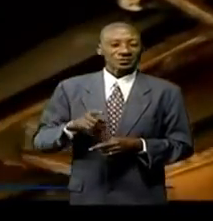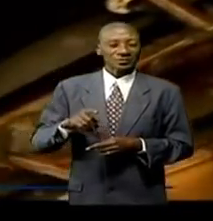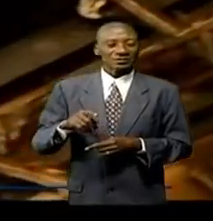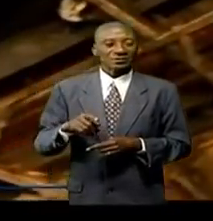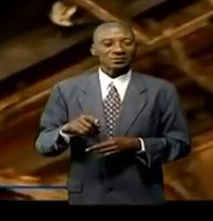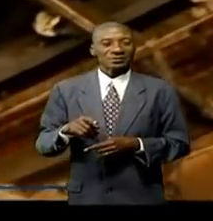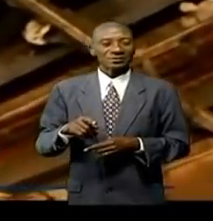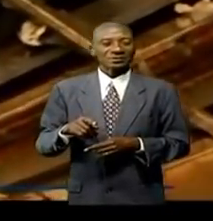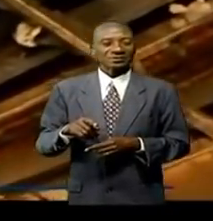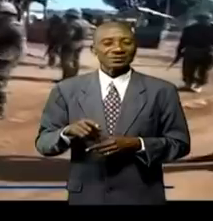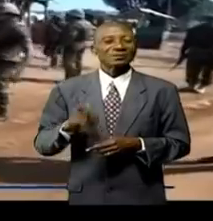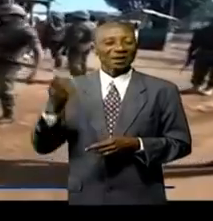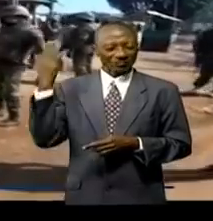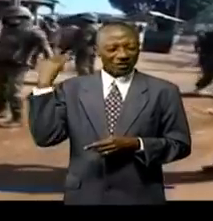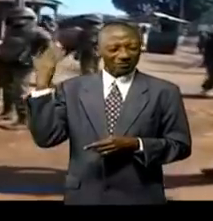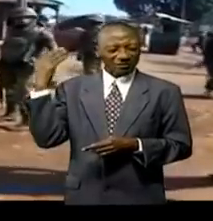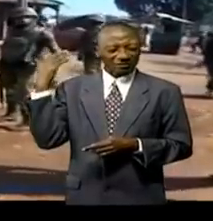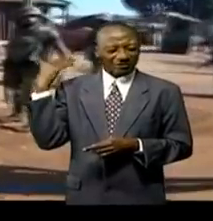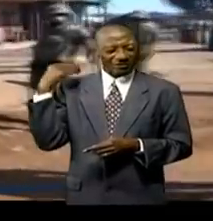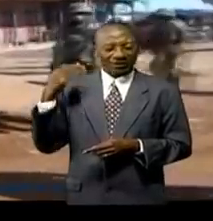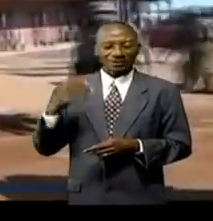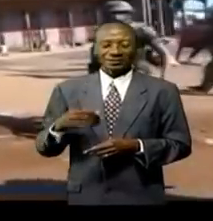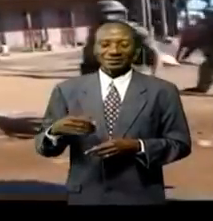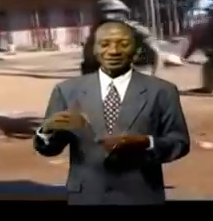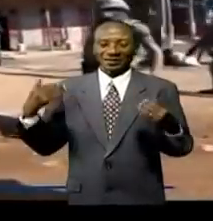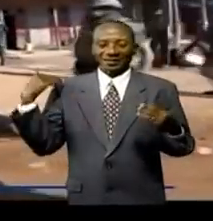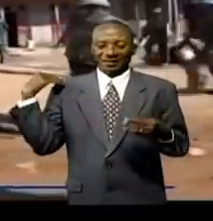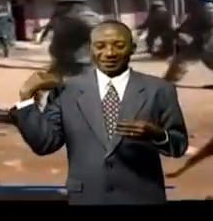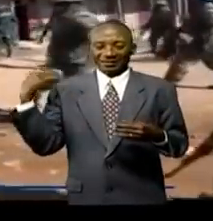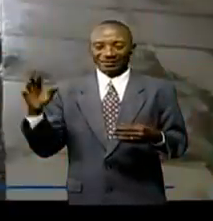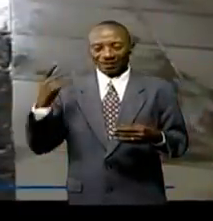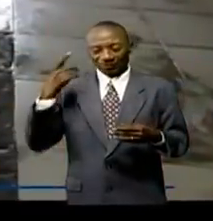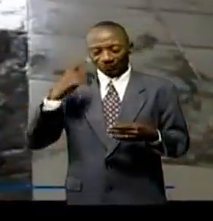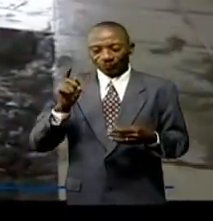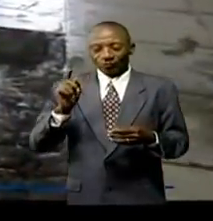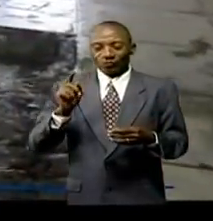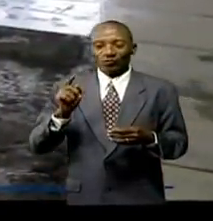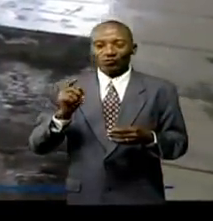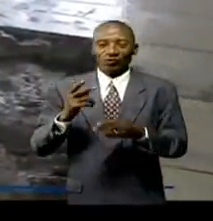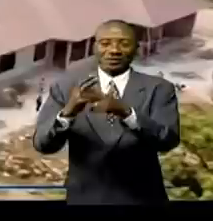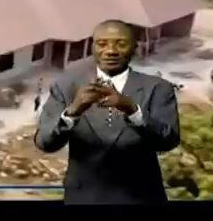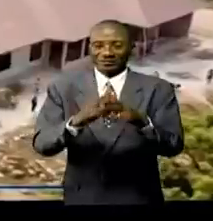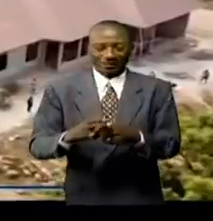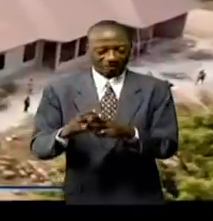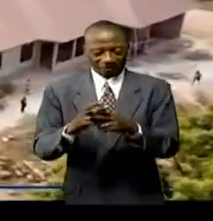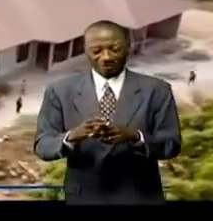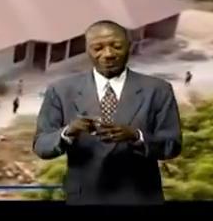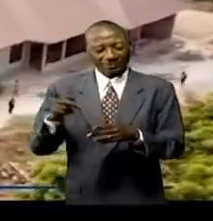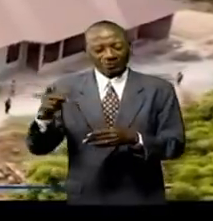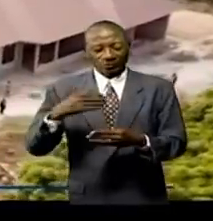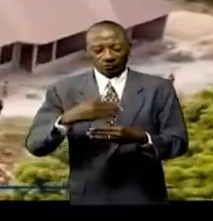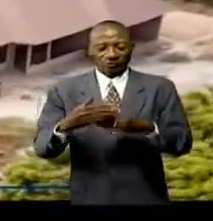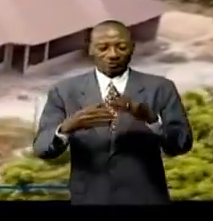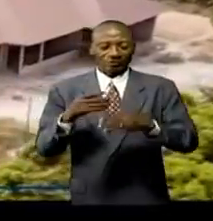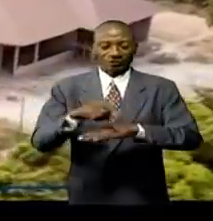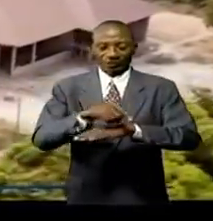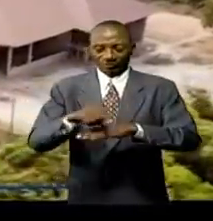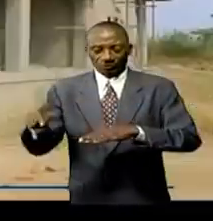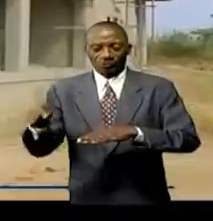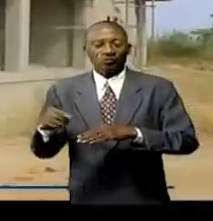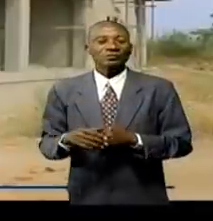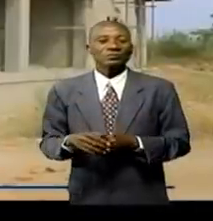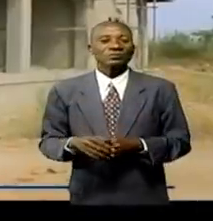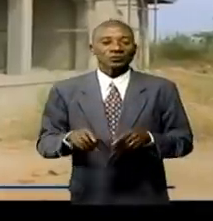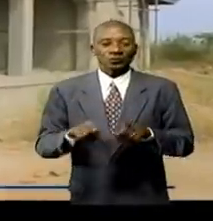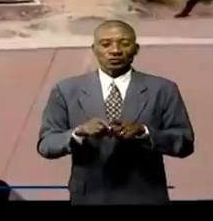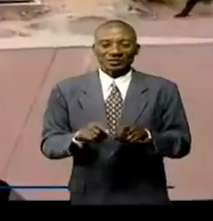de siège sur financement de l'administration militaire. Les travaux de construction du bureau administratif du territoire d'Irumu et la résidence de l'administrateur